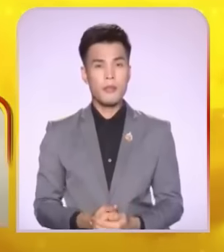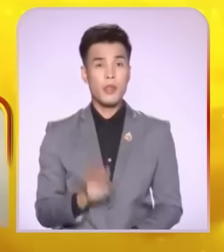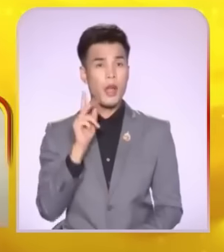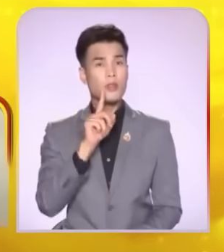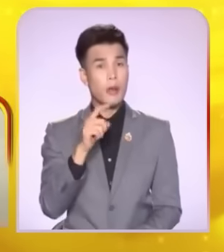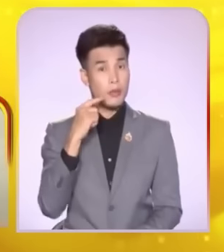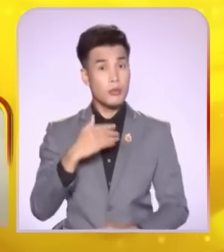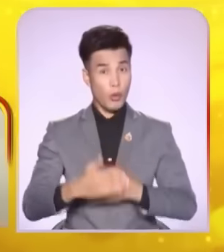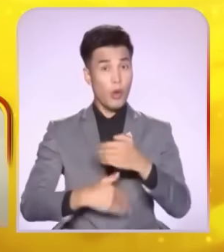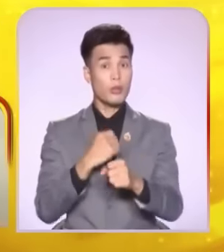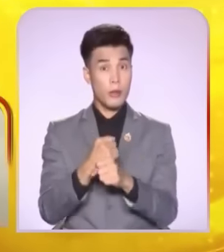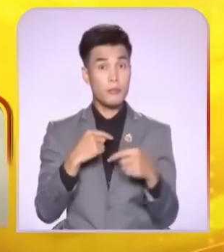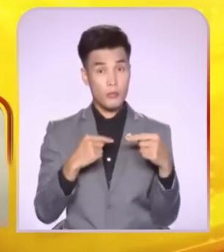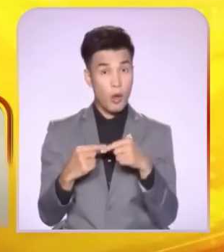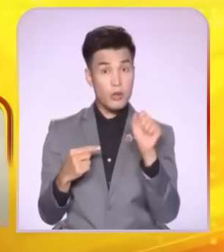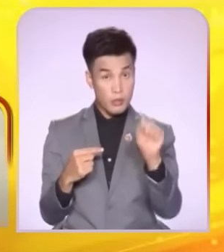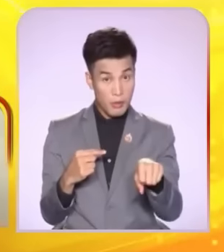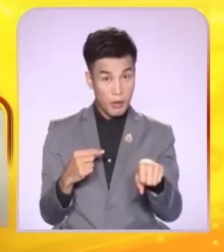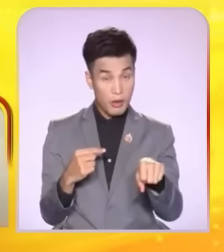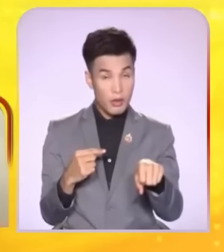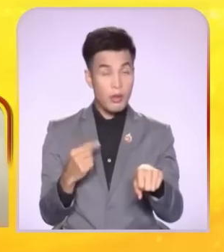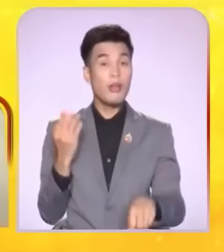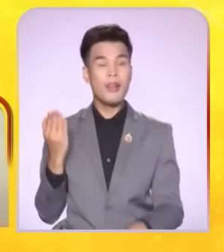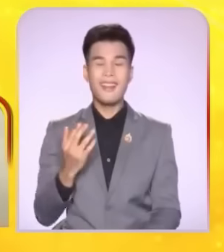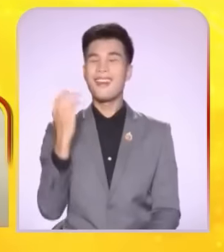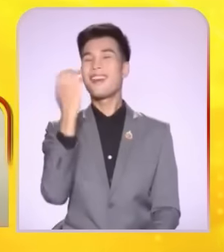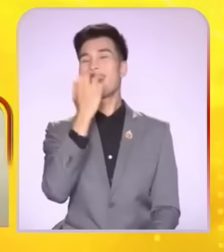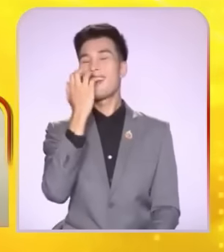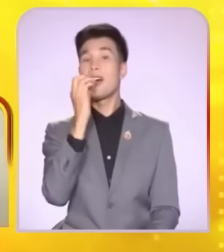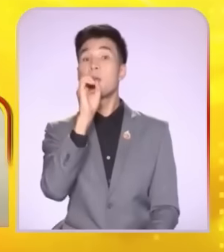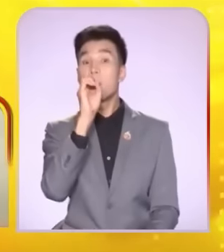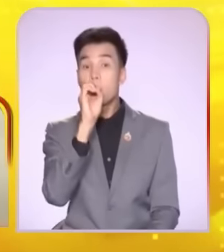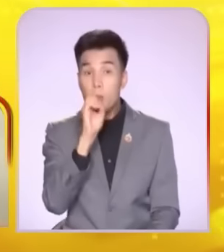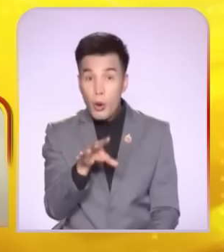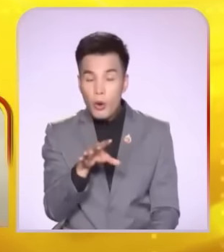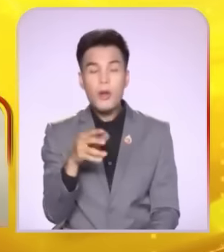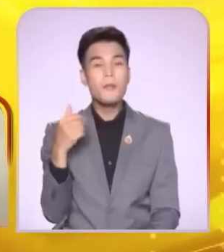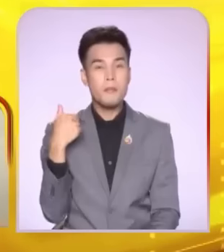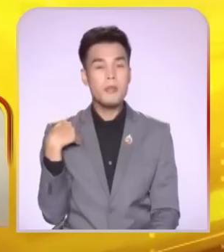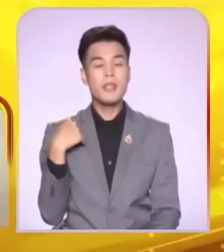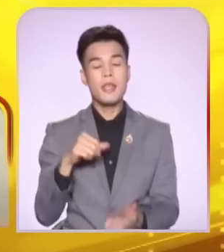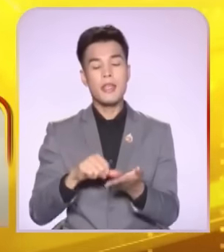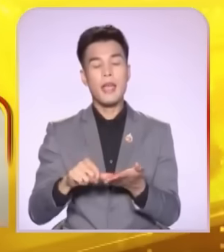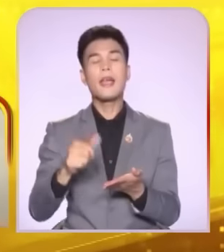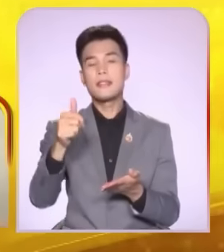แสดงว่าจะเดินหน้าต่อใช่หรือไม่ครับท่านจุลพันธ์หัวเราะพร้อมกับบอกว่ามีทางออก